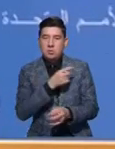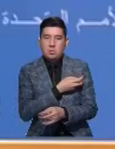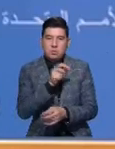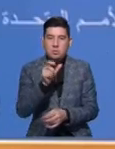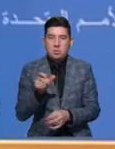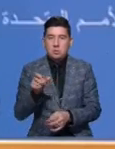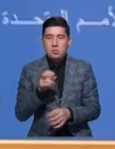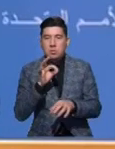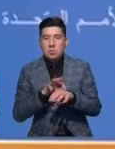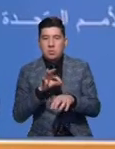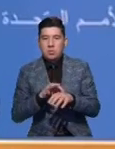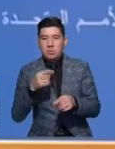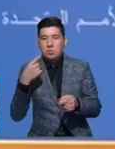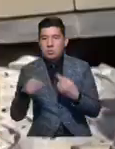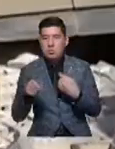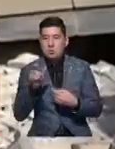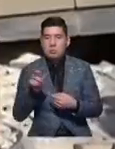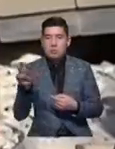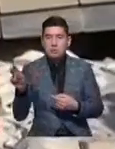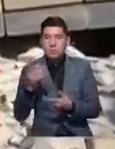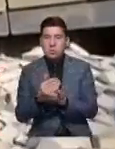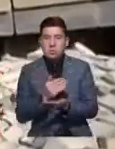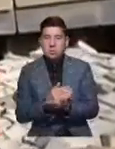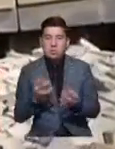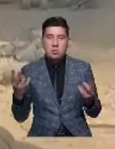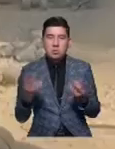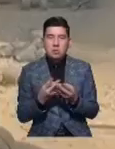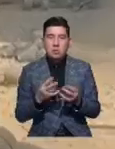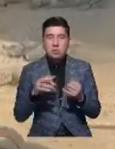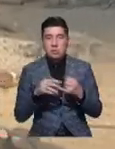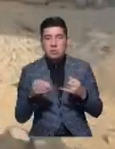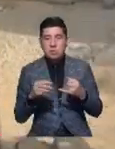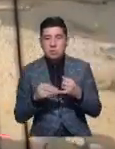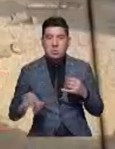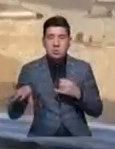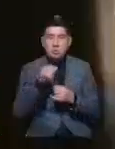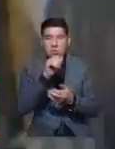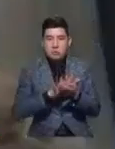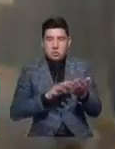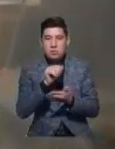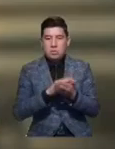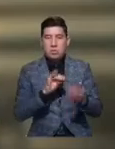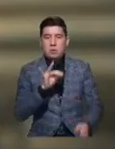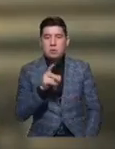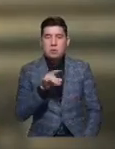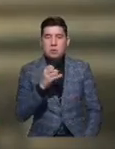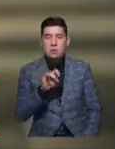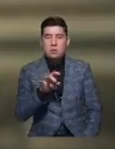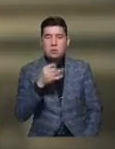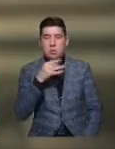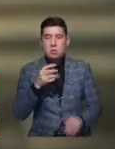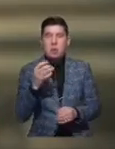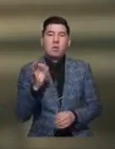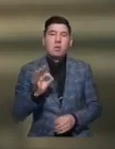медицинского персонала и других гражданских лиц. Наземная операция тем временем в секторе продолжается. В Израиле подчеркнули, что речь идет о